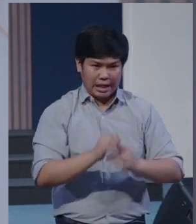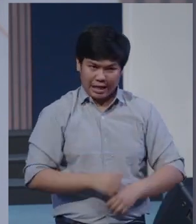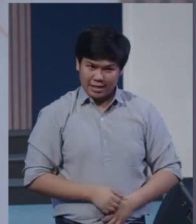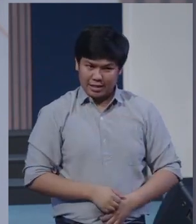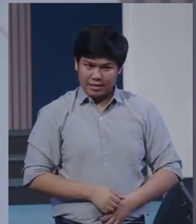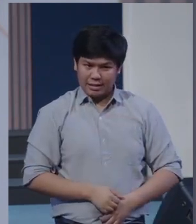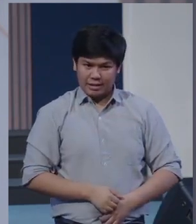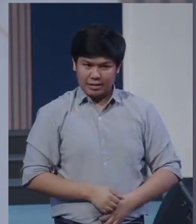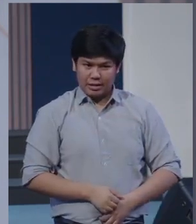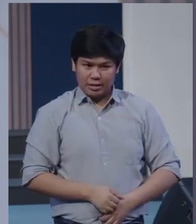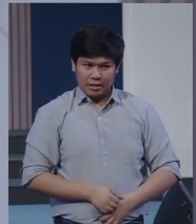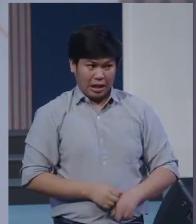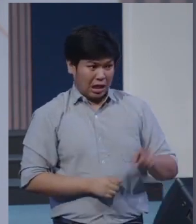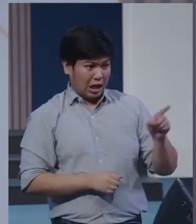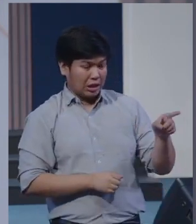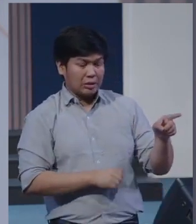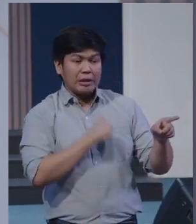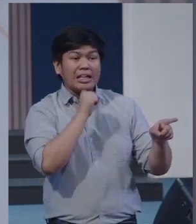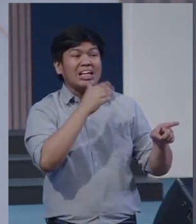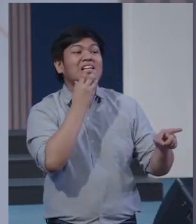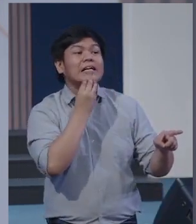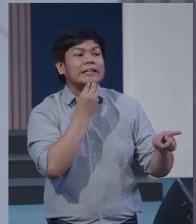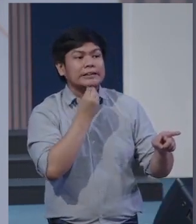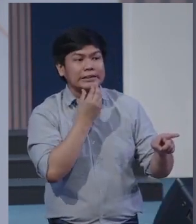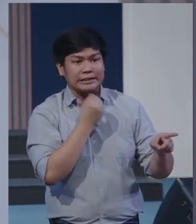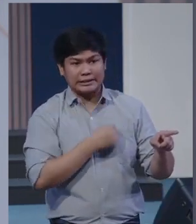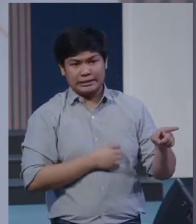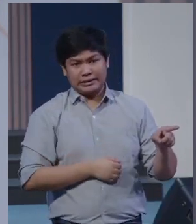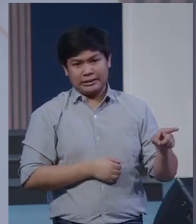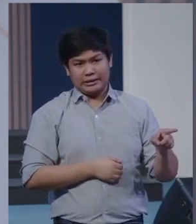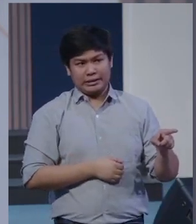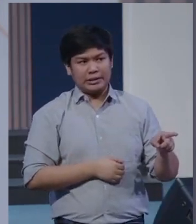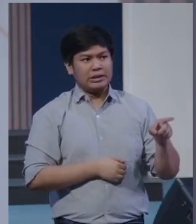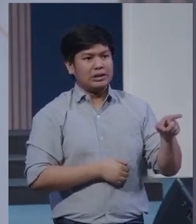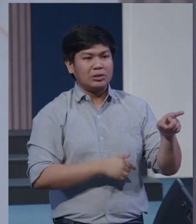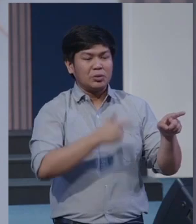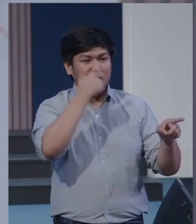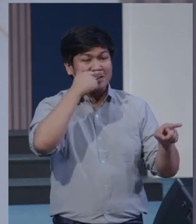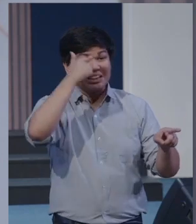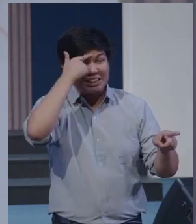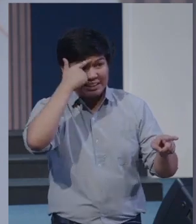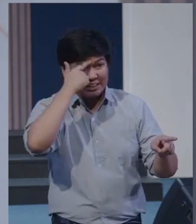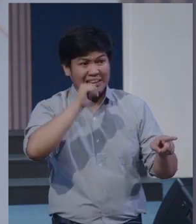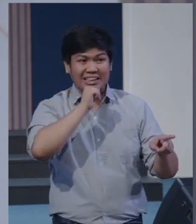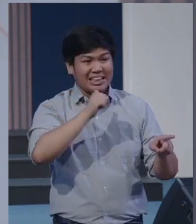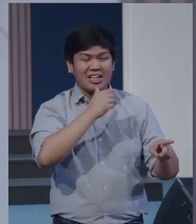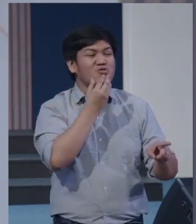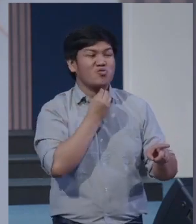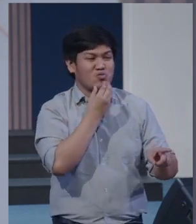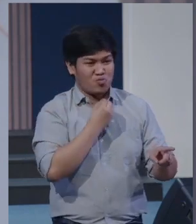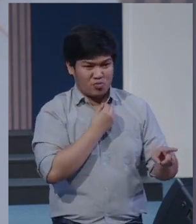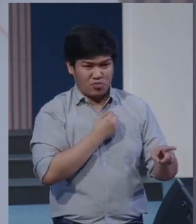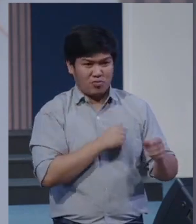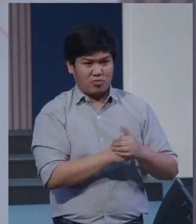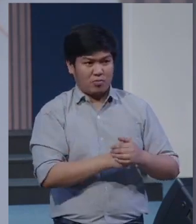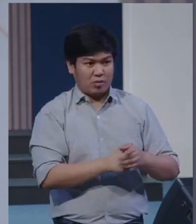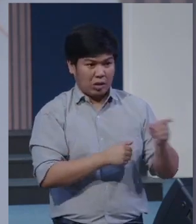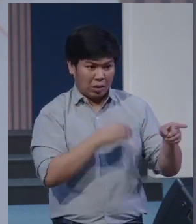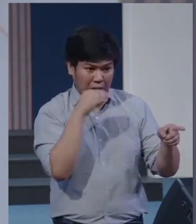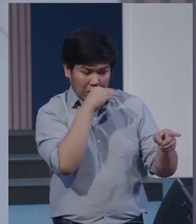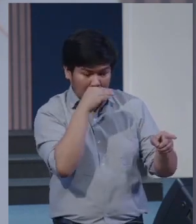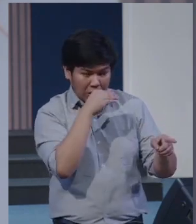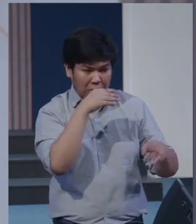ay isang moabites isang hentil na hindi dapat kabilang sa salin lahi ng